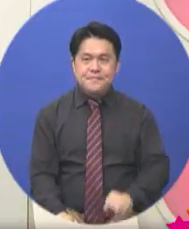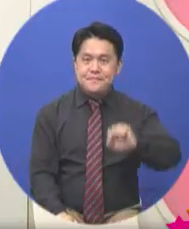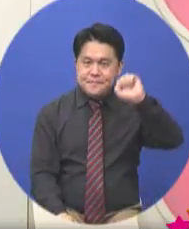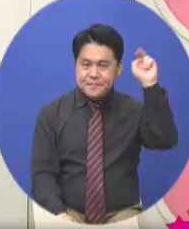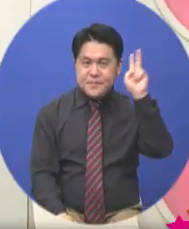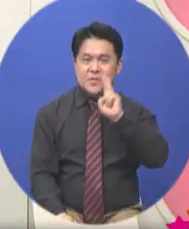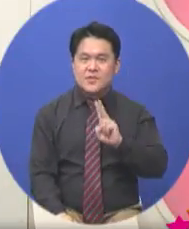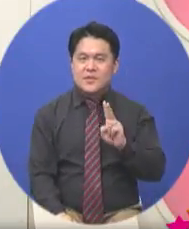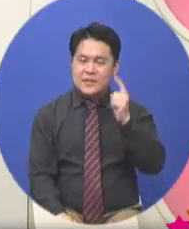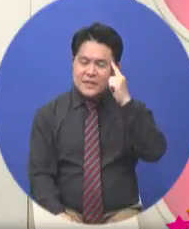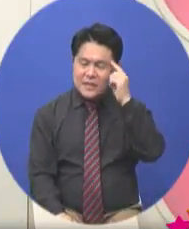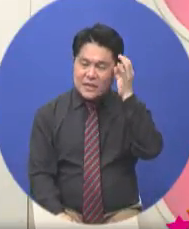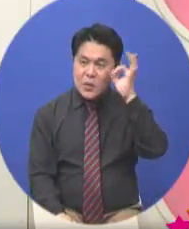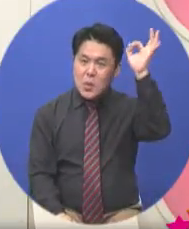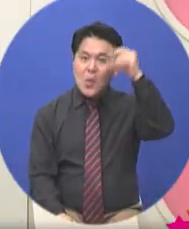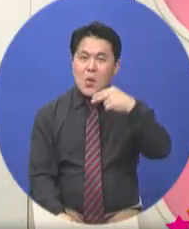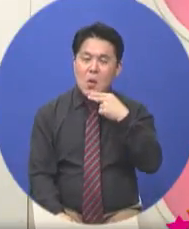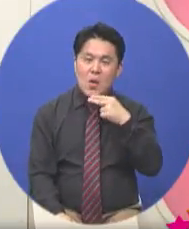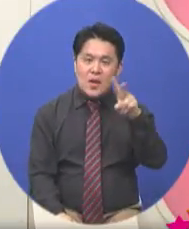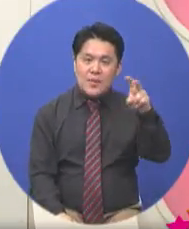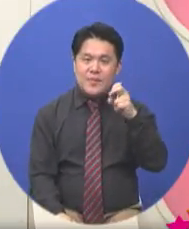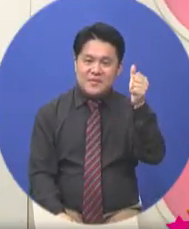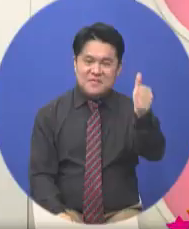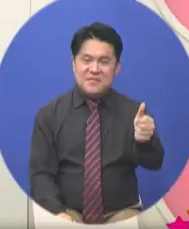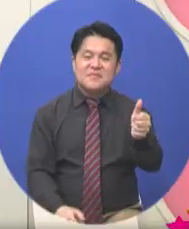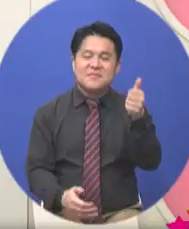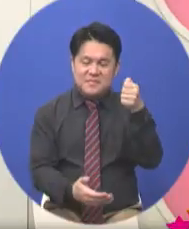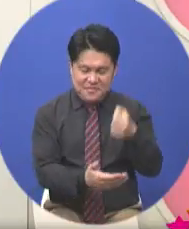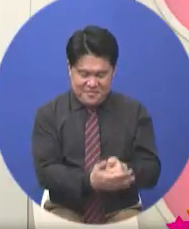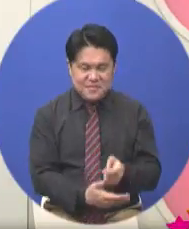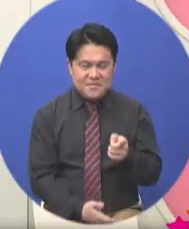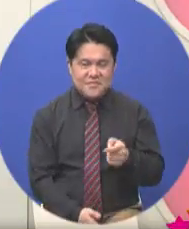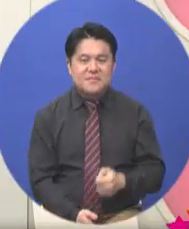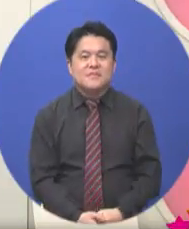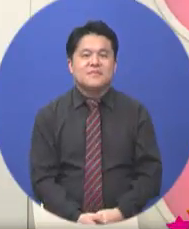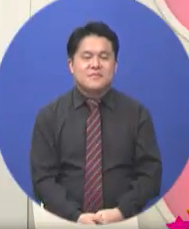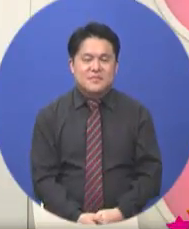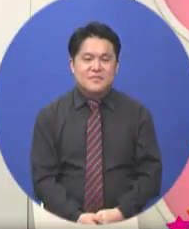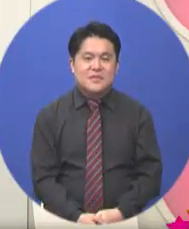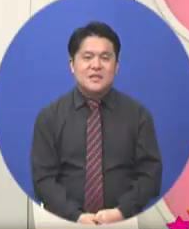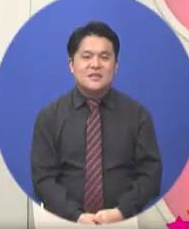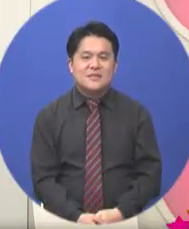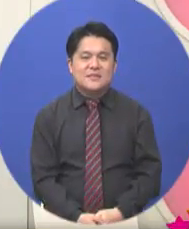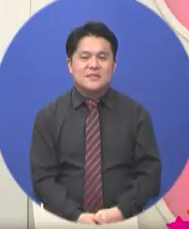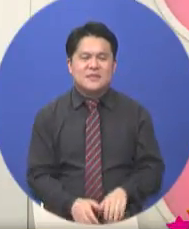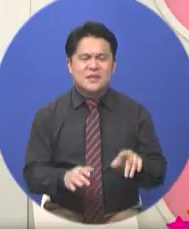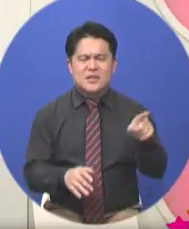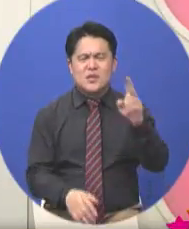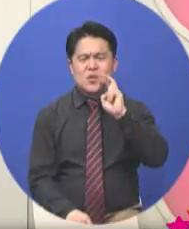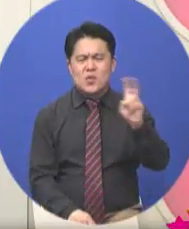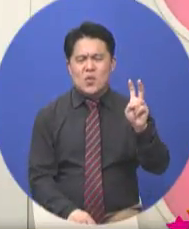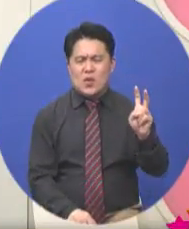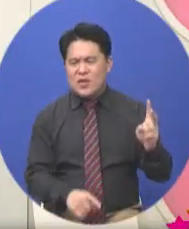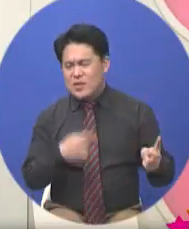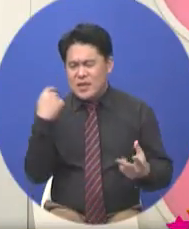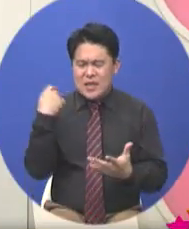갑자기 부르려고 생각이 안 나서 미운 사내를 한번 선택했습니다. 미운 사내. 미운 사내. 네. 요즘 이 노래가 그냥 노래 교실마다